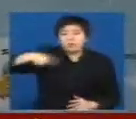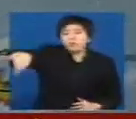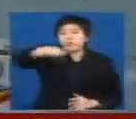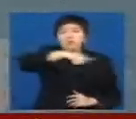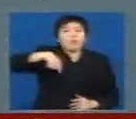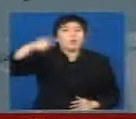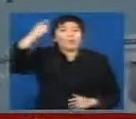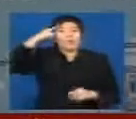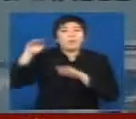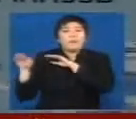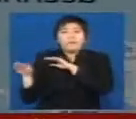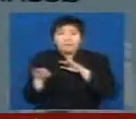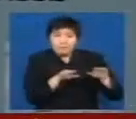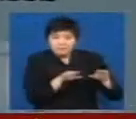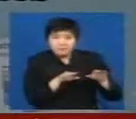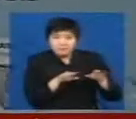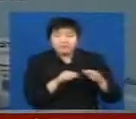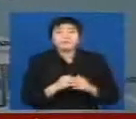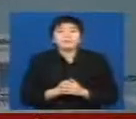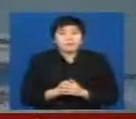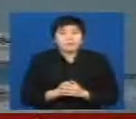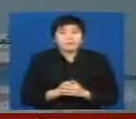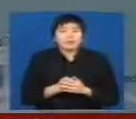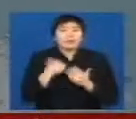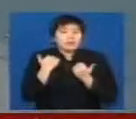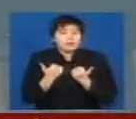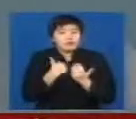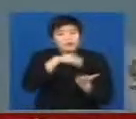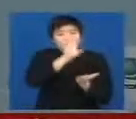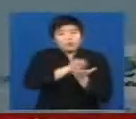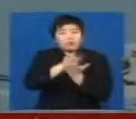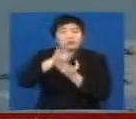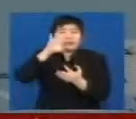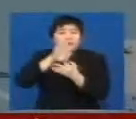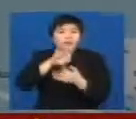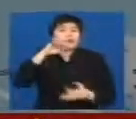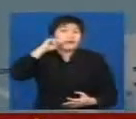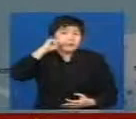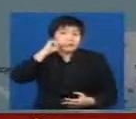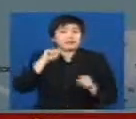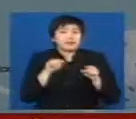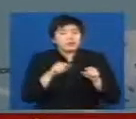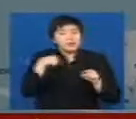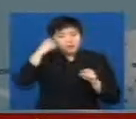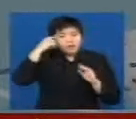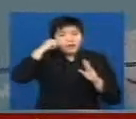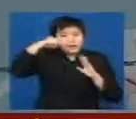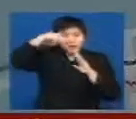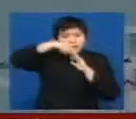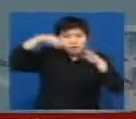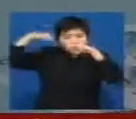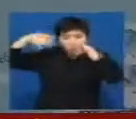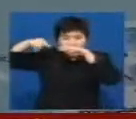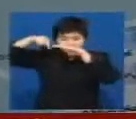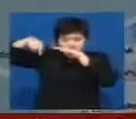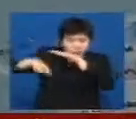ติกรรม ของน้ำ ของน้ำโน่นเห็นไหมฮะนั่นนะจะรู้นะฮะ ข้อมูลสถานการณ์ เป็นสีมาติกนะฮะจะรู้เลยนะฮะว่ามาไหนไปไหนวิ่งไปไหน